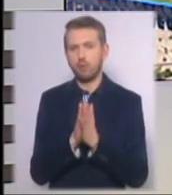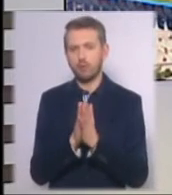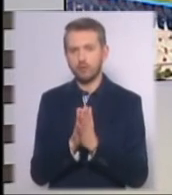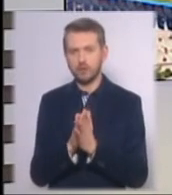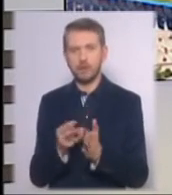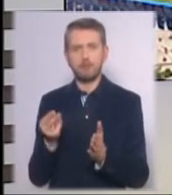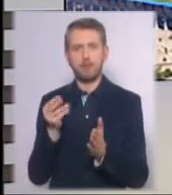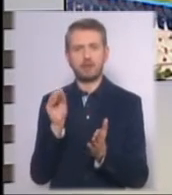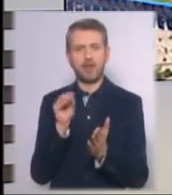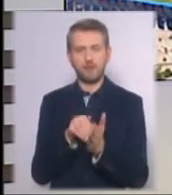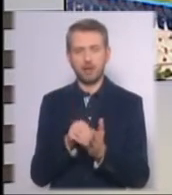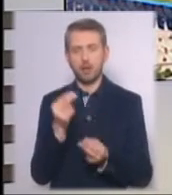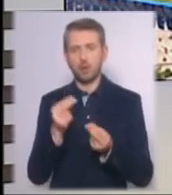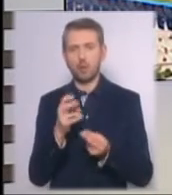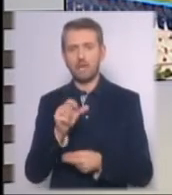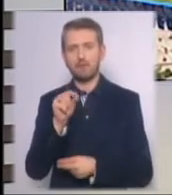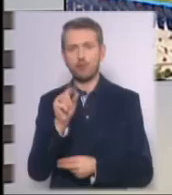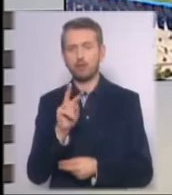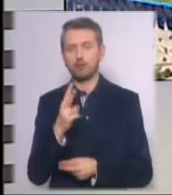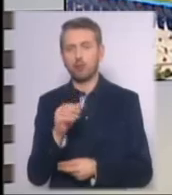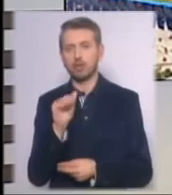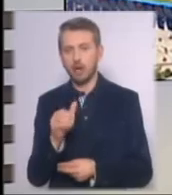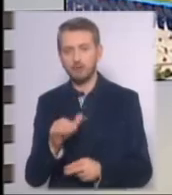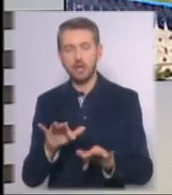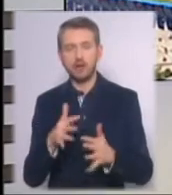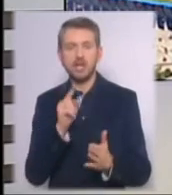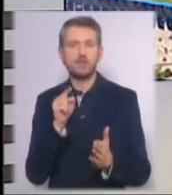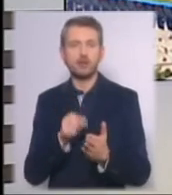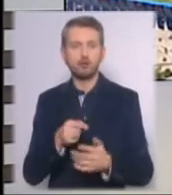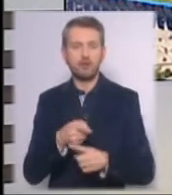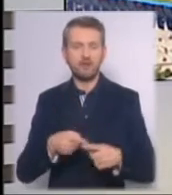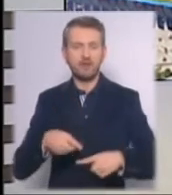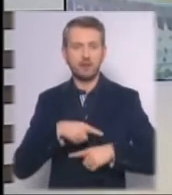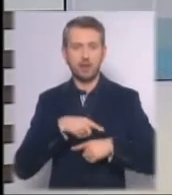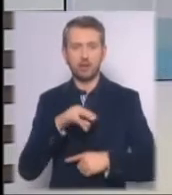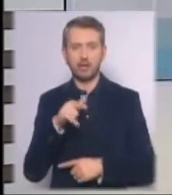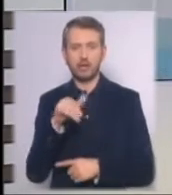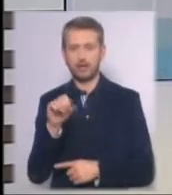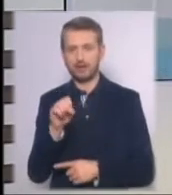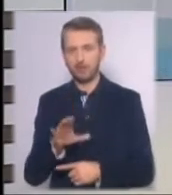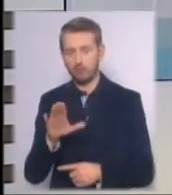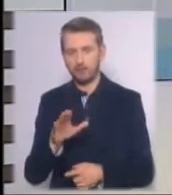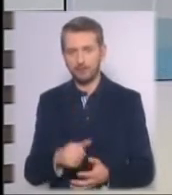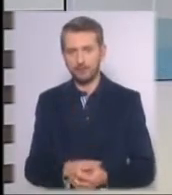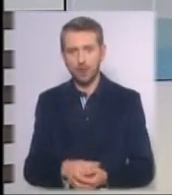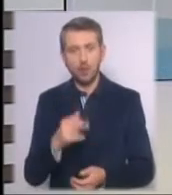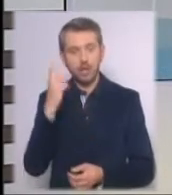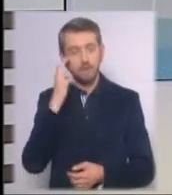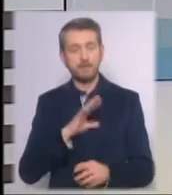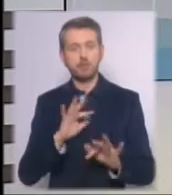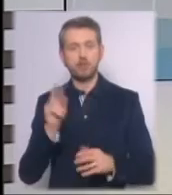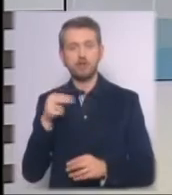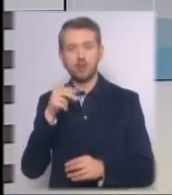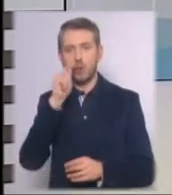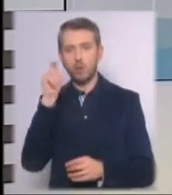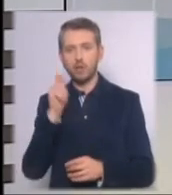на понеділок 2 травня у разі виходу до півфіналу Ліги Європи. У Києві відбувся чемпіонат